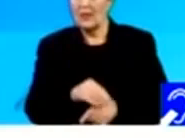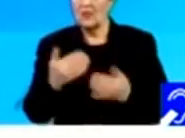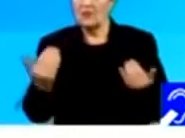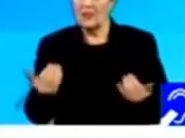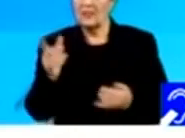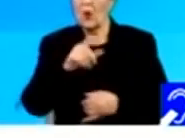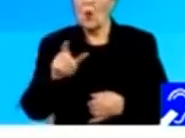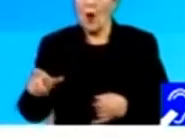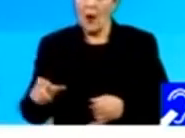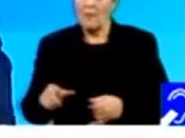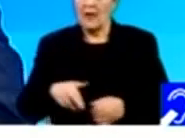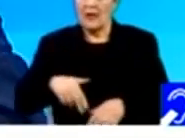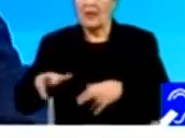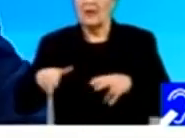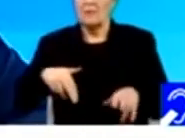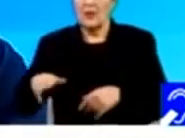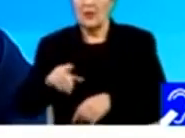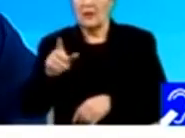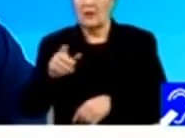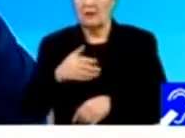astăzi oamenii umblă pe drumuri și